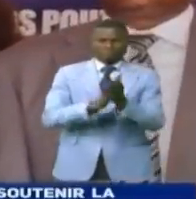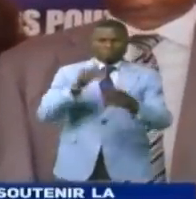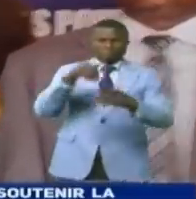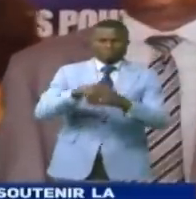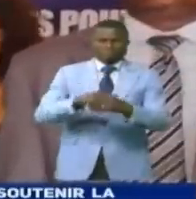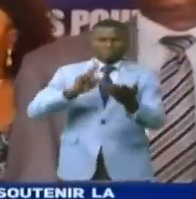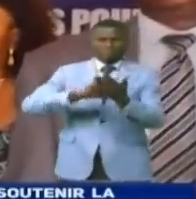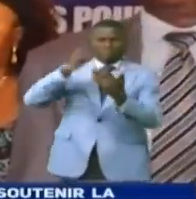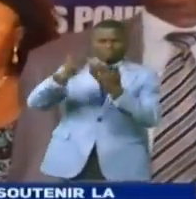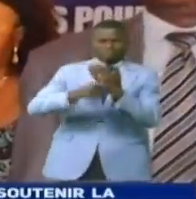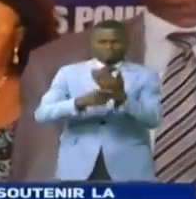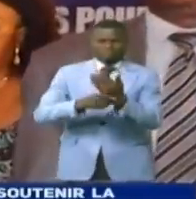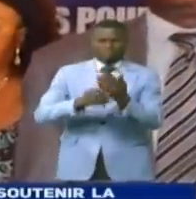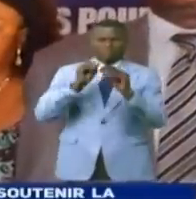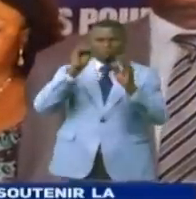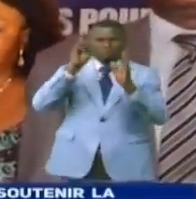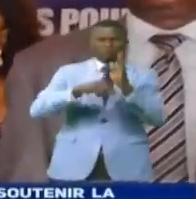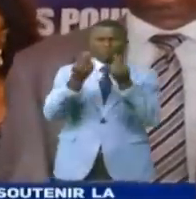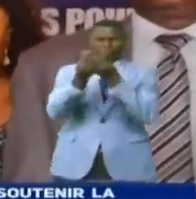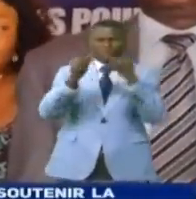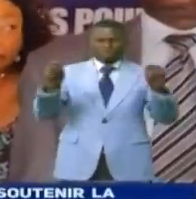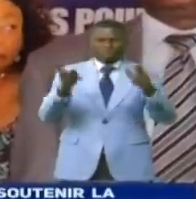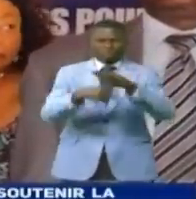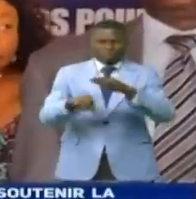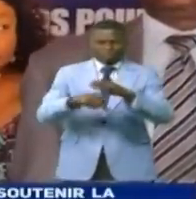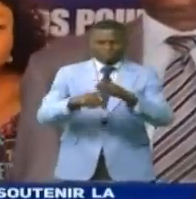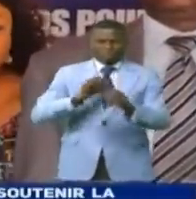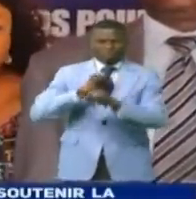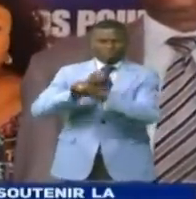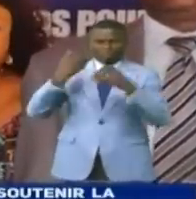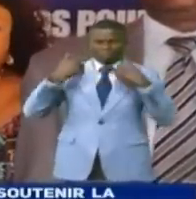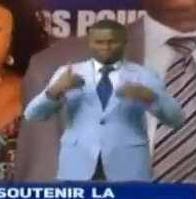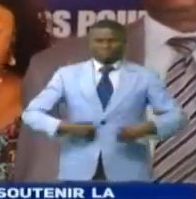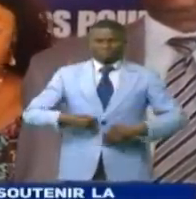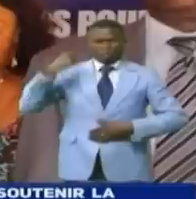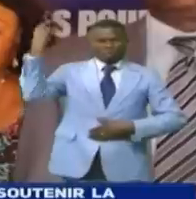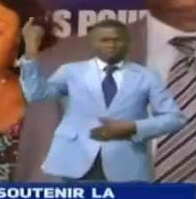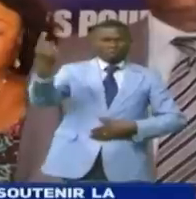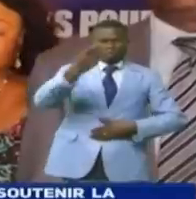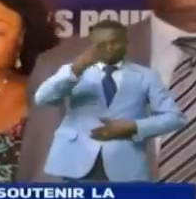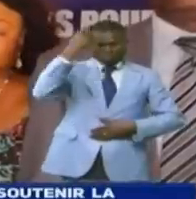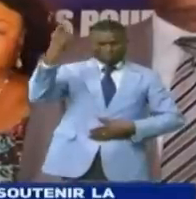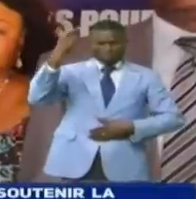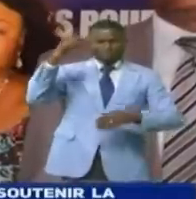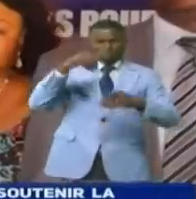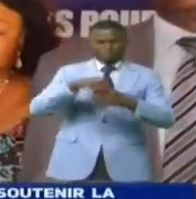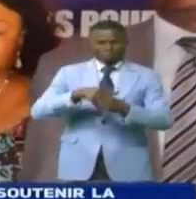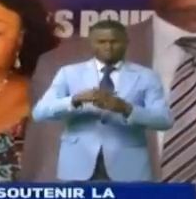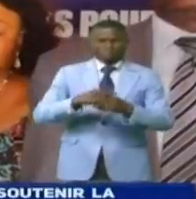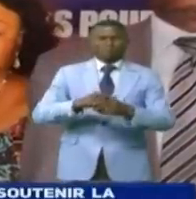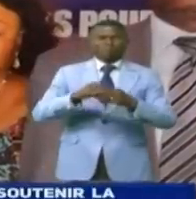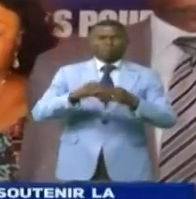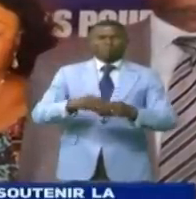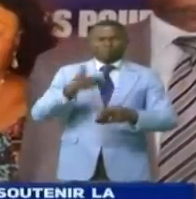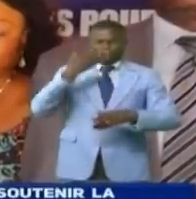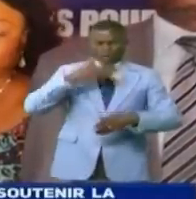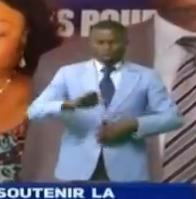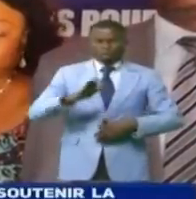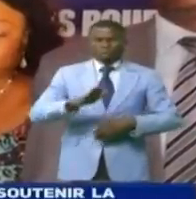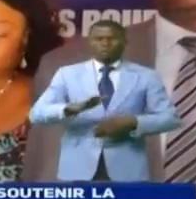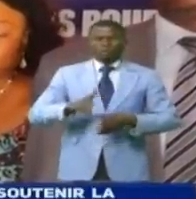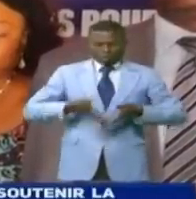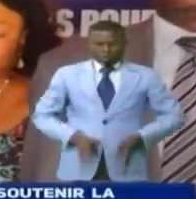son programme de la gratuité de l'enseignement, la couverture de santé universelle à travers la gratuité de la maternité,